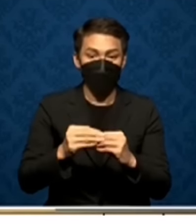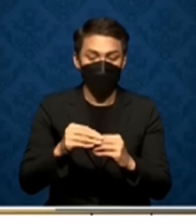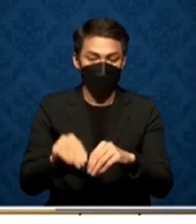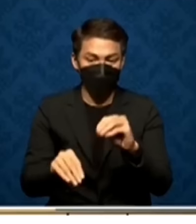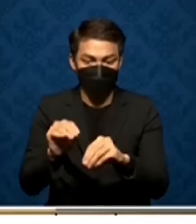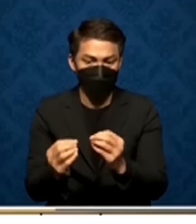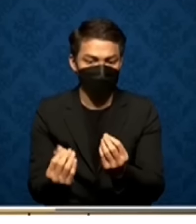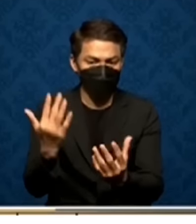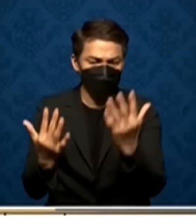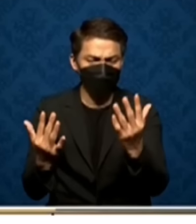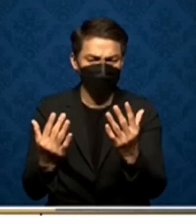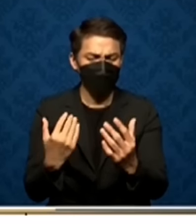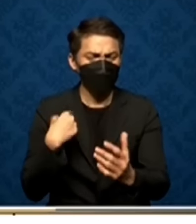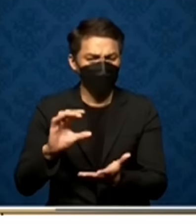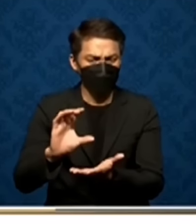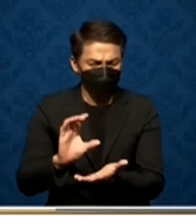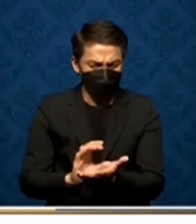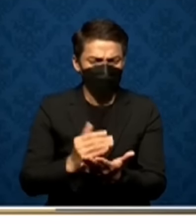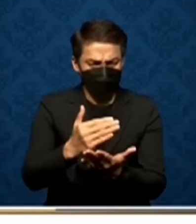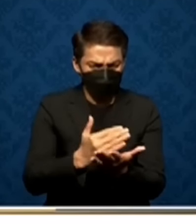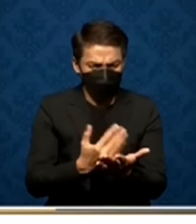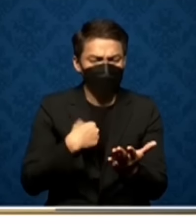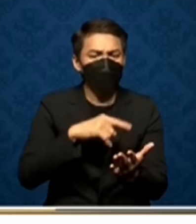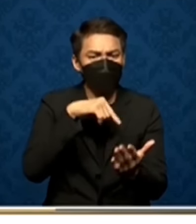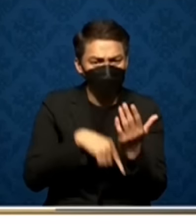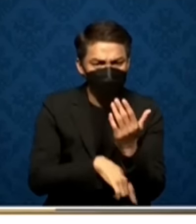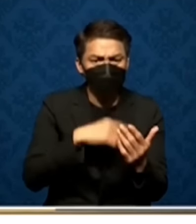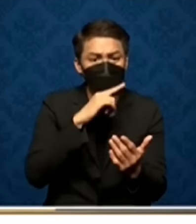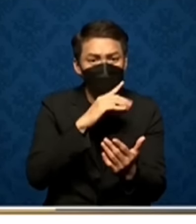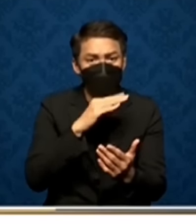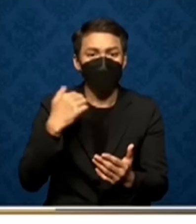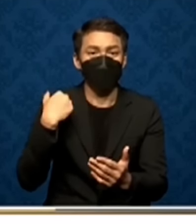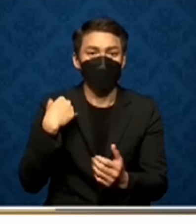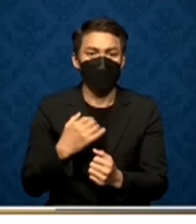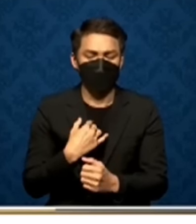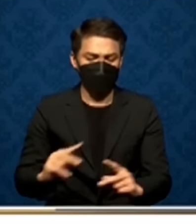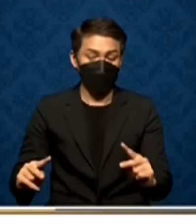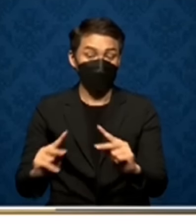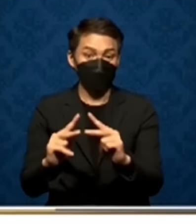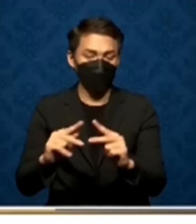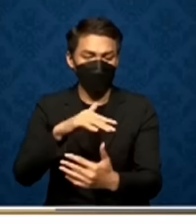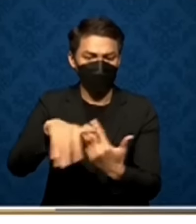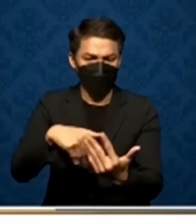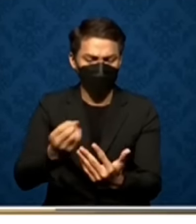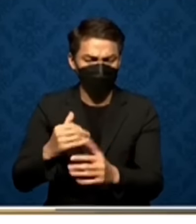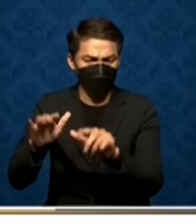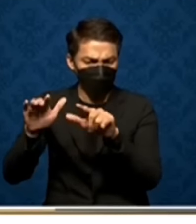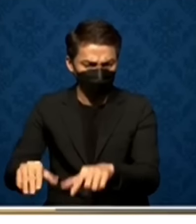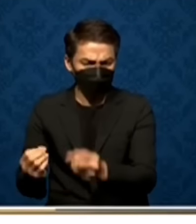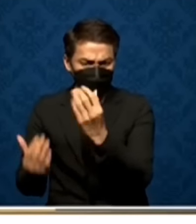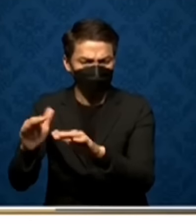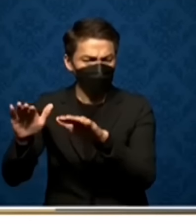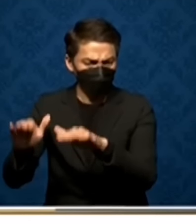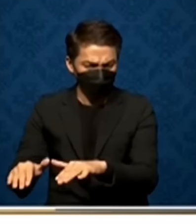กหกว่าเพิ่มผมก็ยังถามว่ามันเพิ่มได้ยังไงก็กระทรวงทรัพย์เองกรมป่าไม้บอกป่าลด